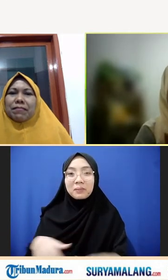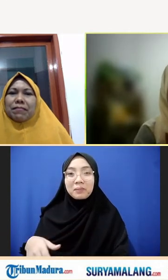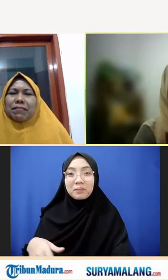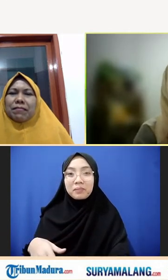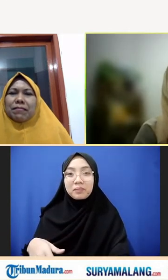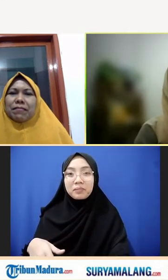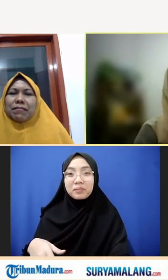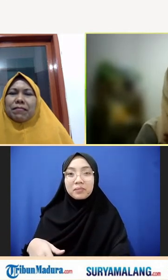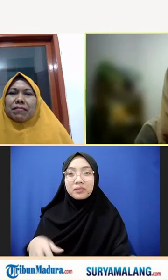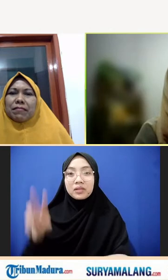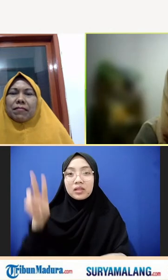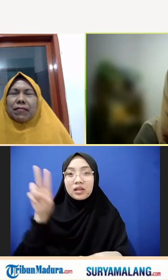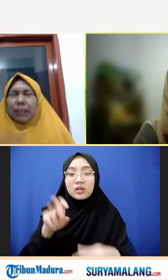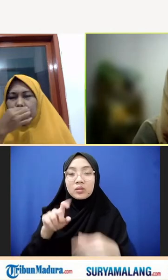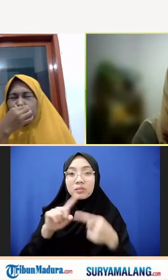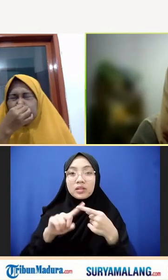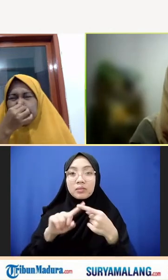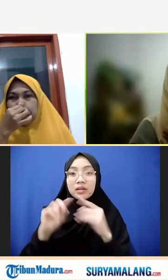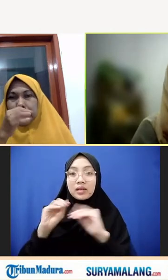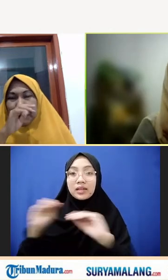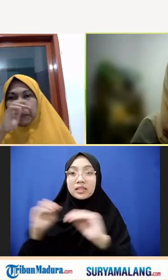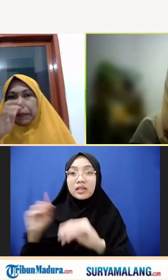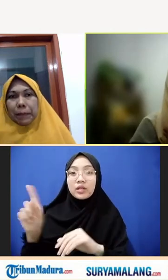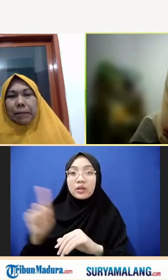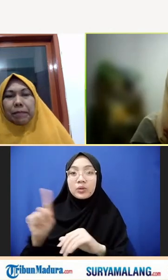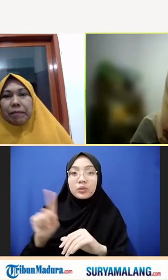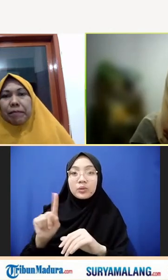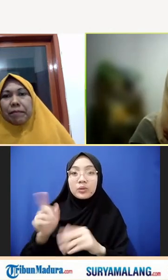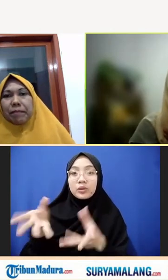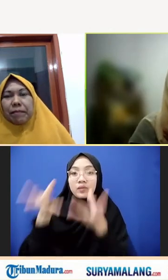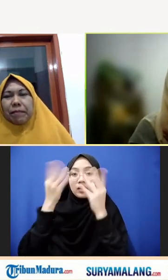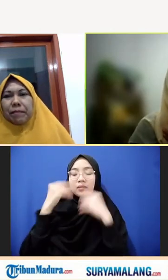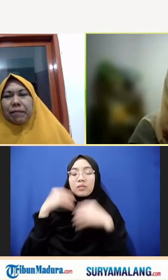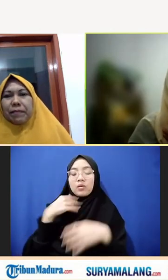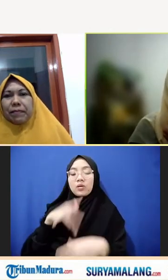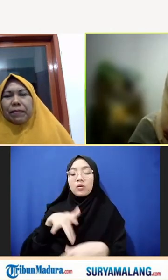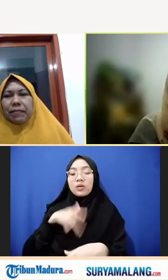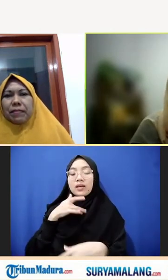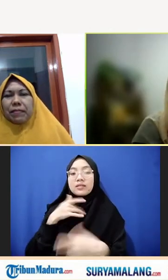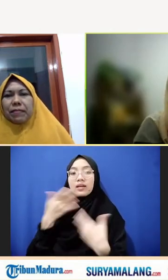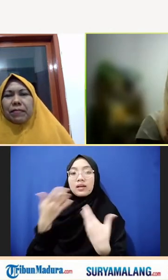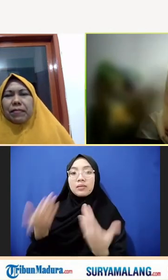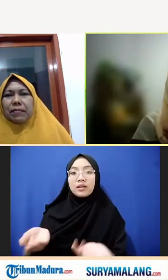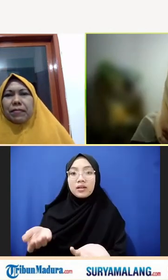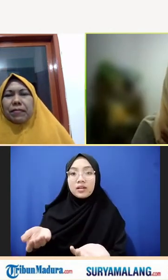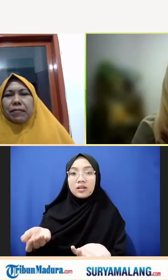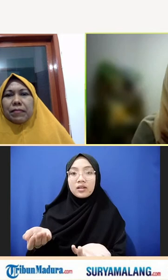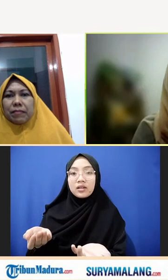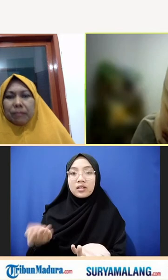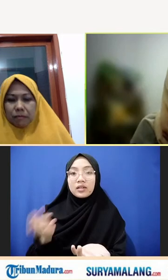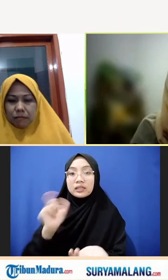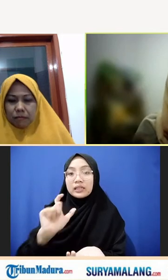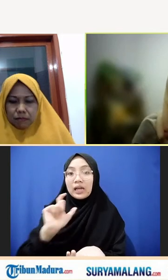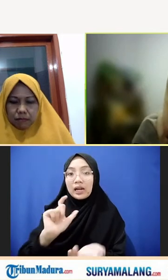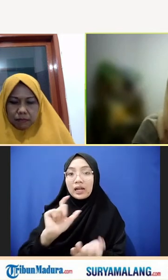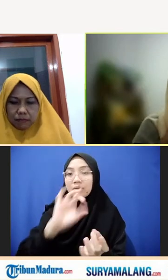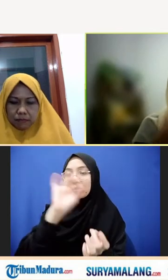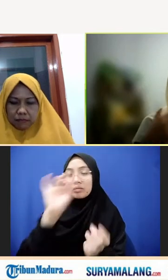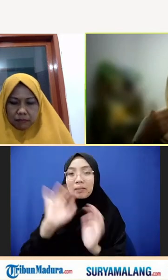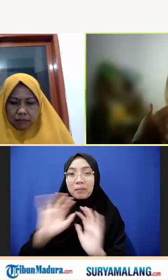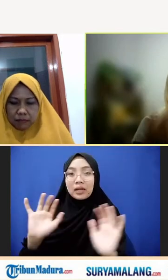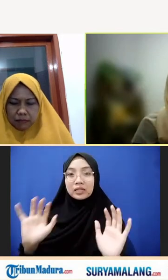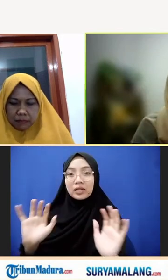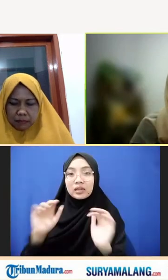Dia harus pertama ibu ajarin dia untuk tahu aku sedang merasa apa. Caranya banyak. Bisa